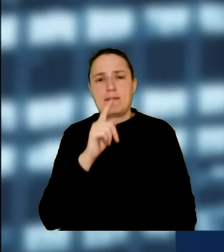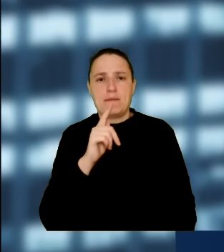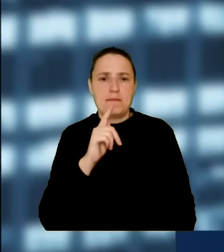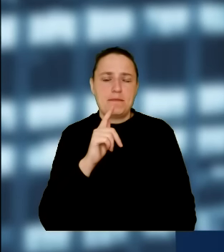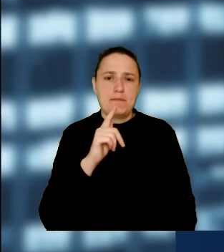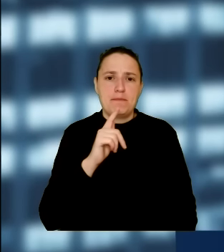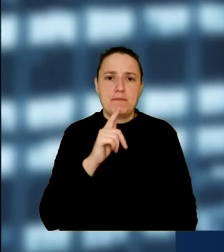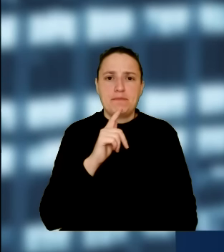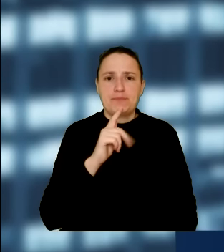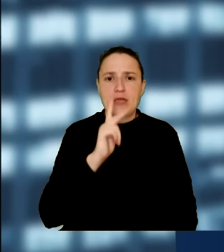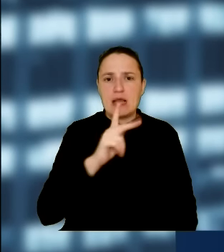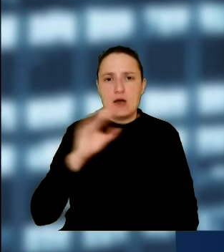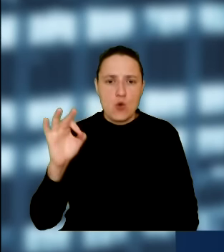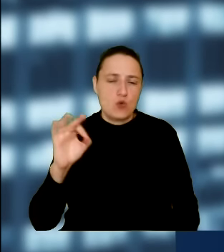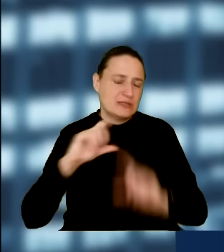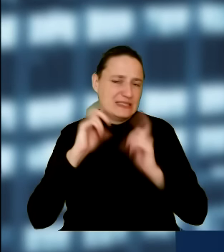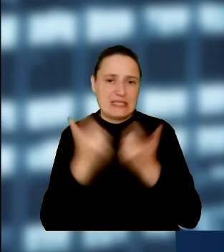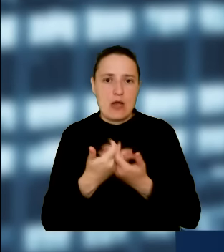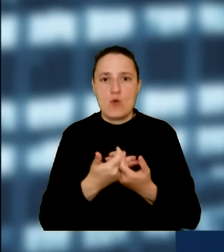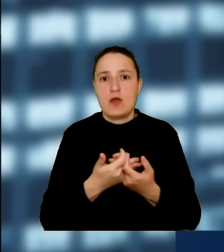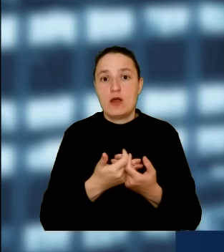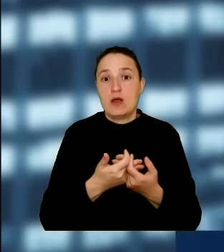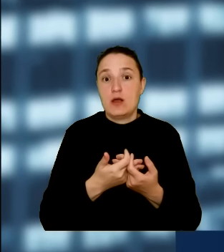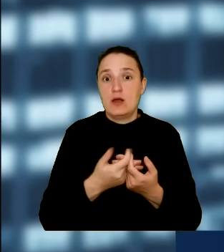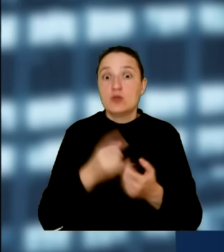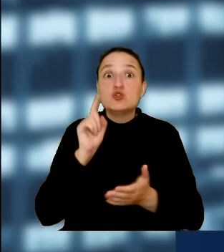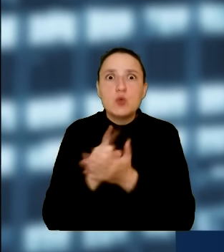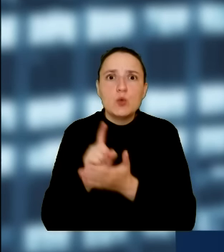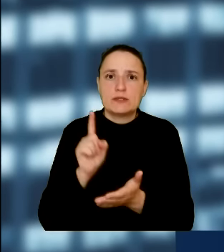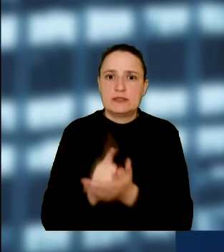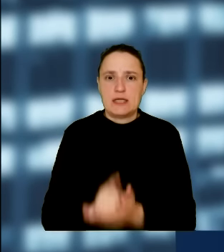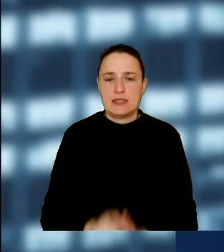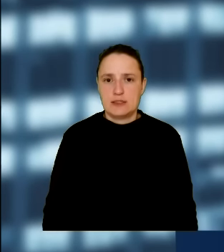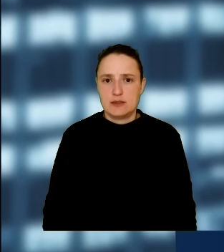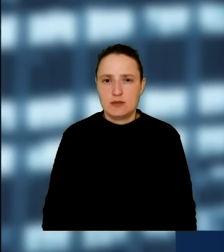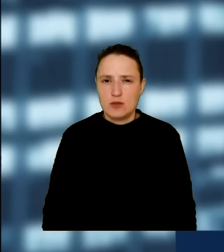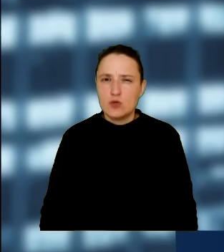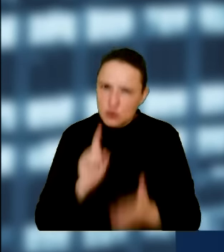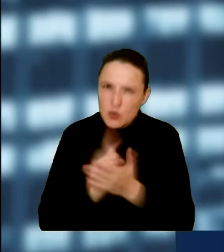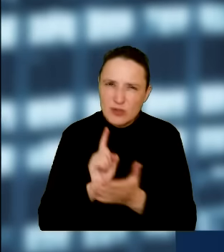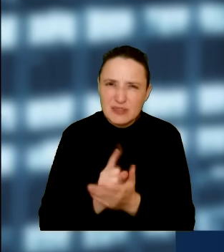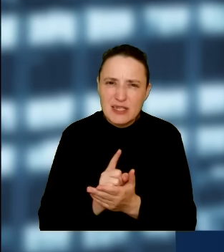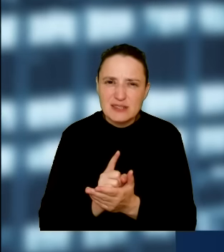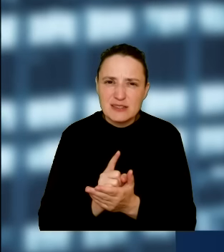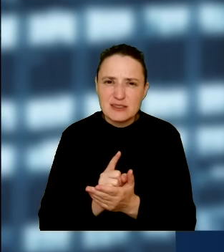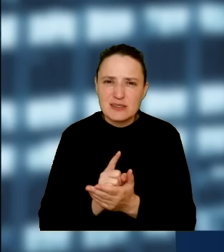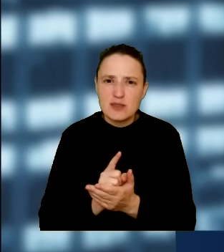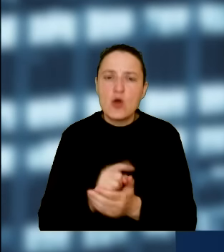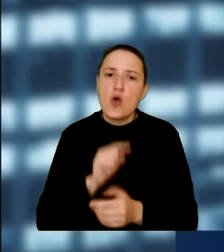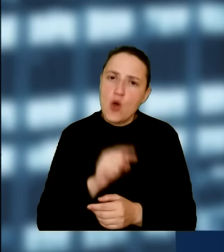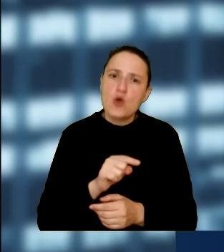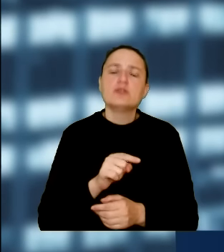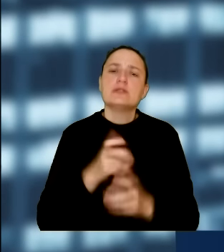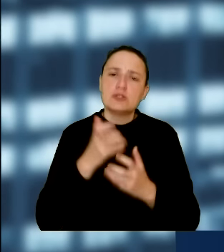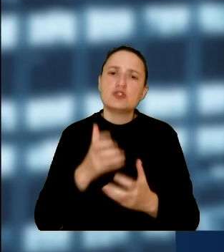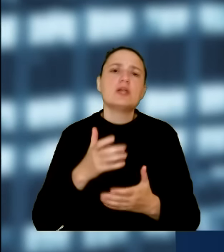dalej. I rząd jako sukces, że oni się zdecydowali pomóc w tej